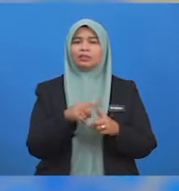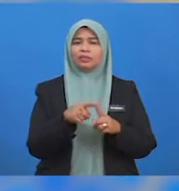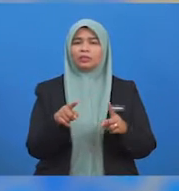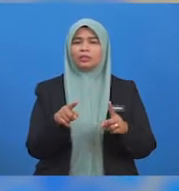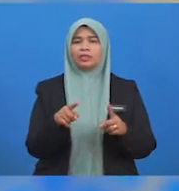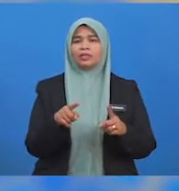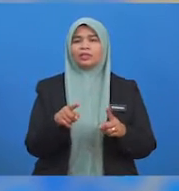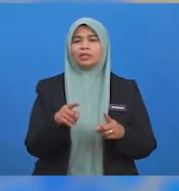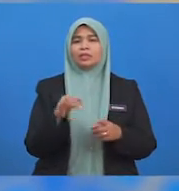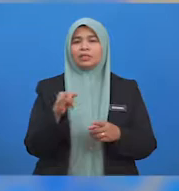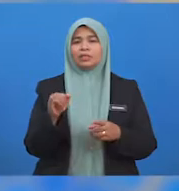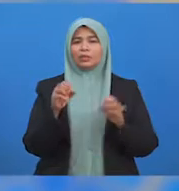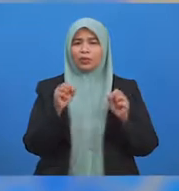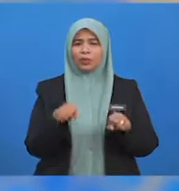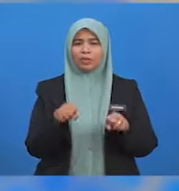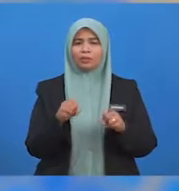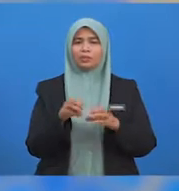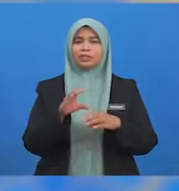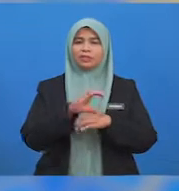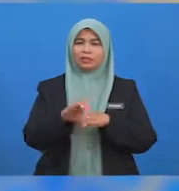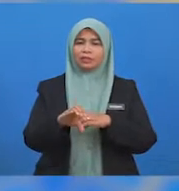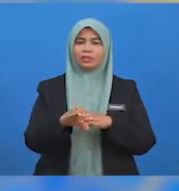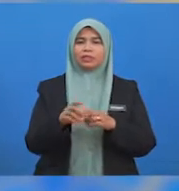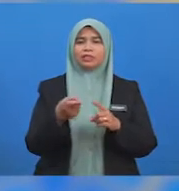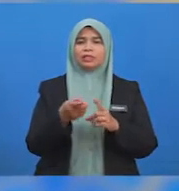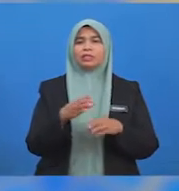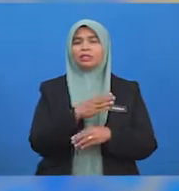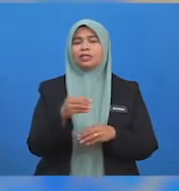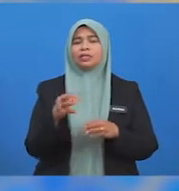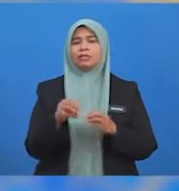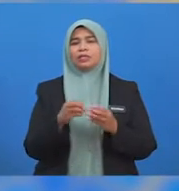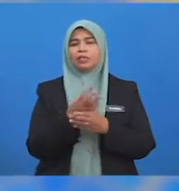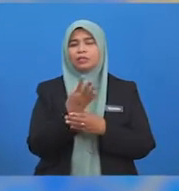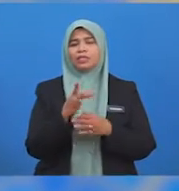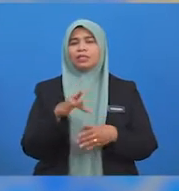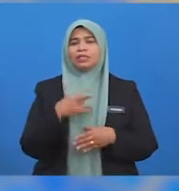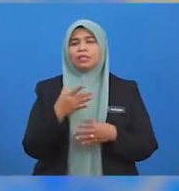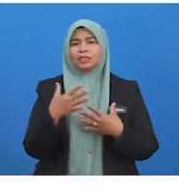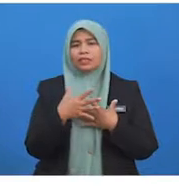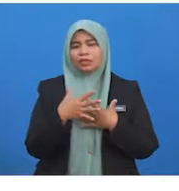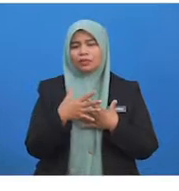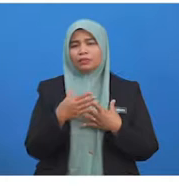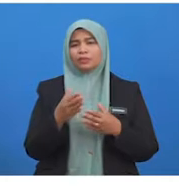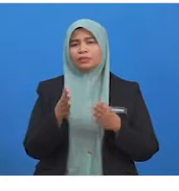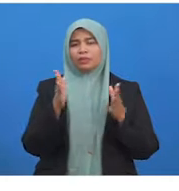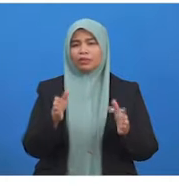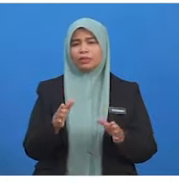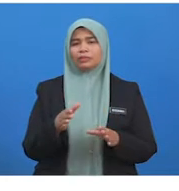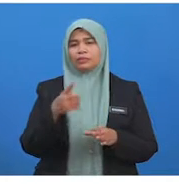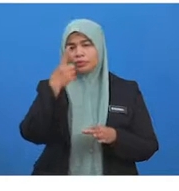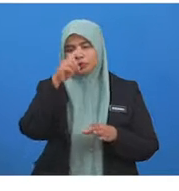rasa gerun orang ramai untuk melakukan jenayah tersebut. Hikmah yang kedua ialah